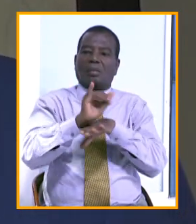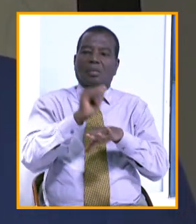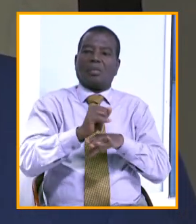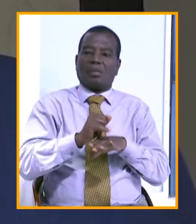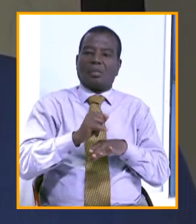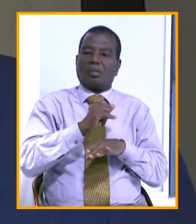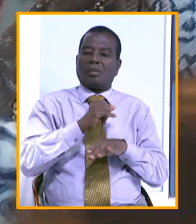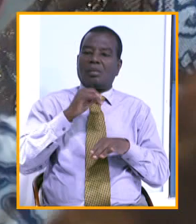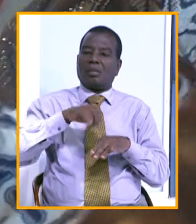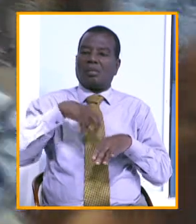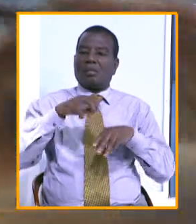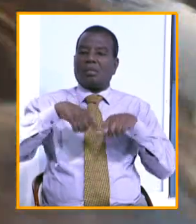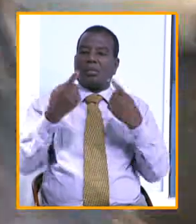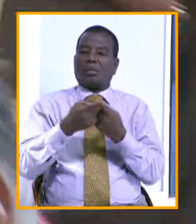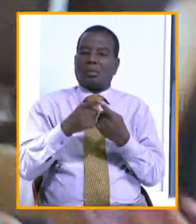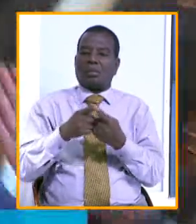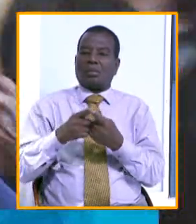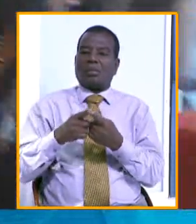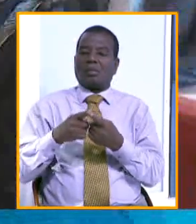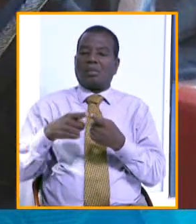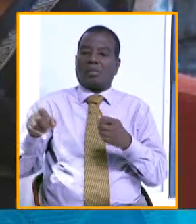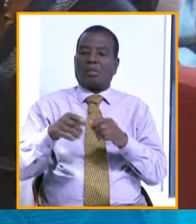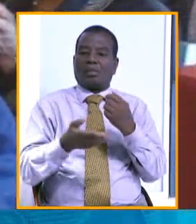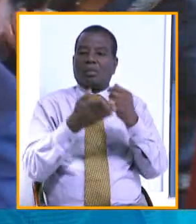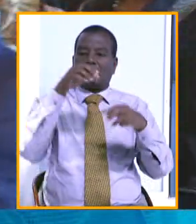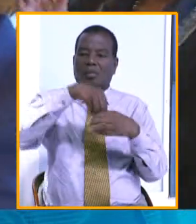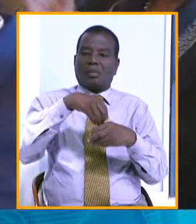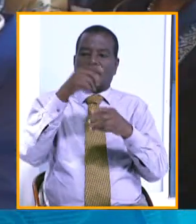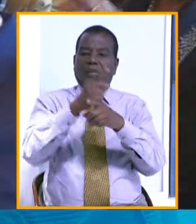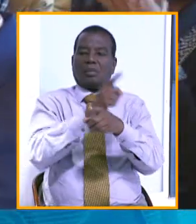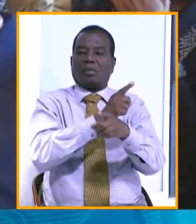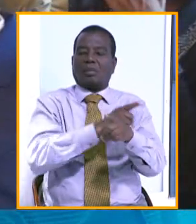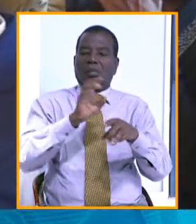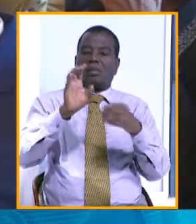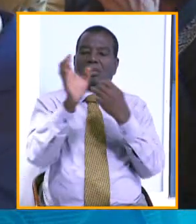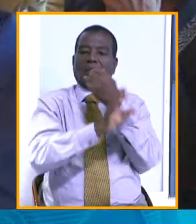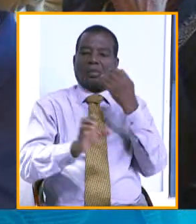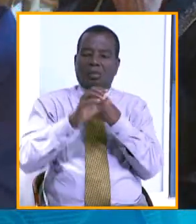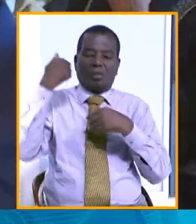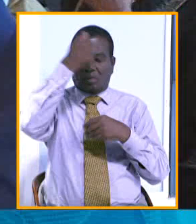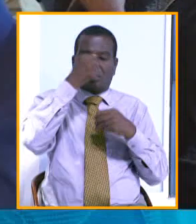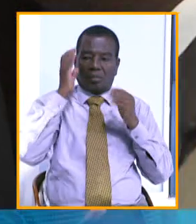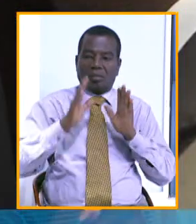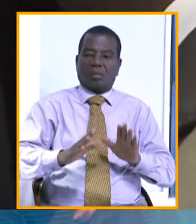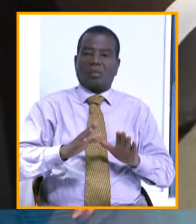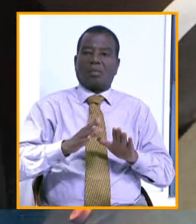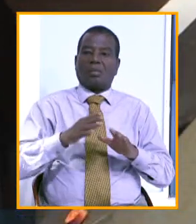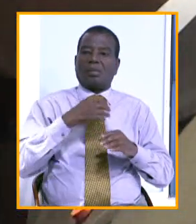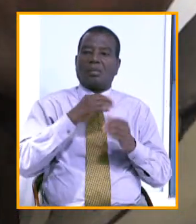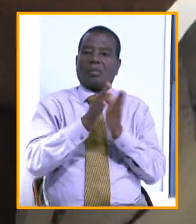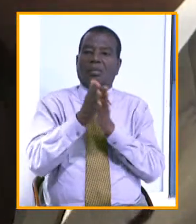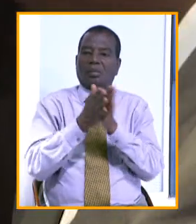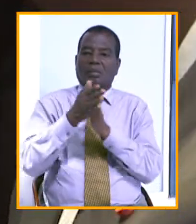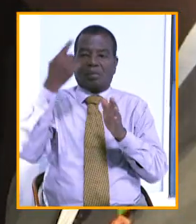Cette diaspora qui entend jouer toute sa partition dans le développement du continent africain n'a pas manqué de dire son fort